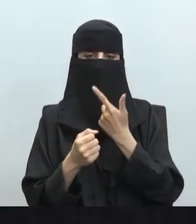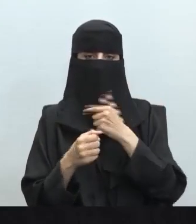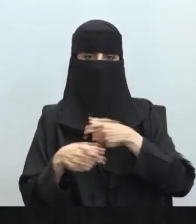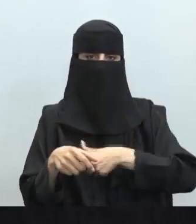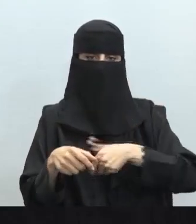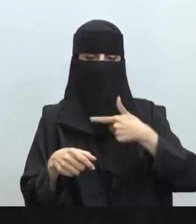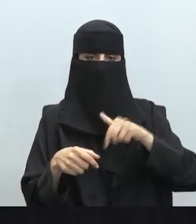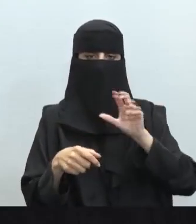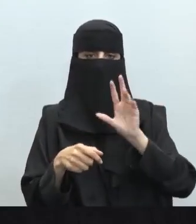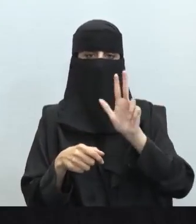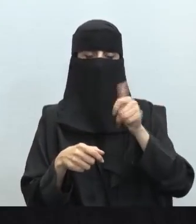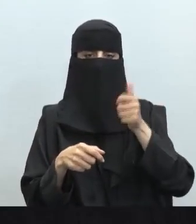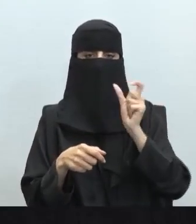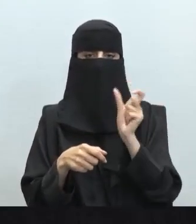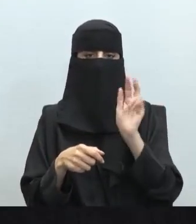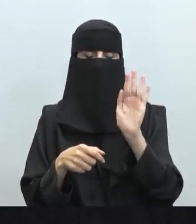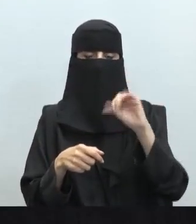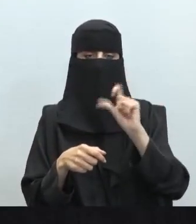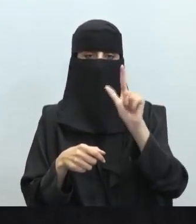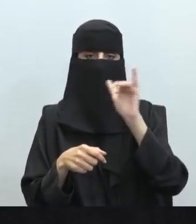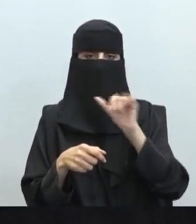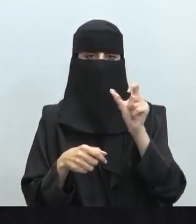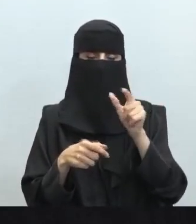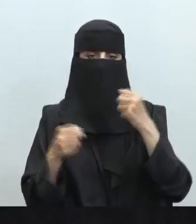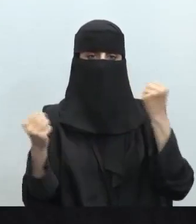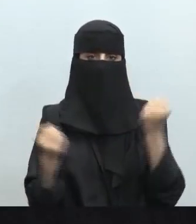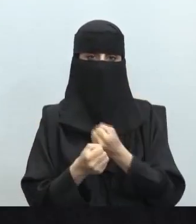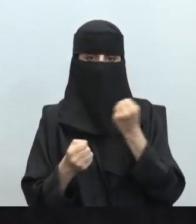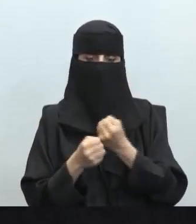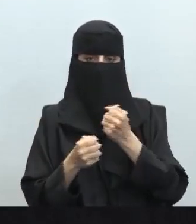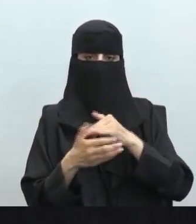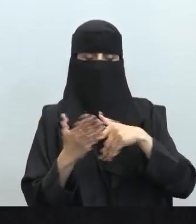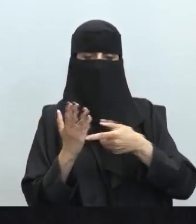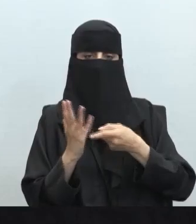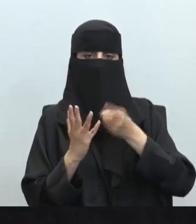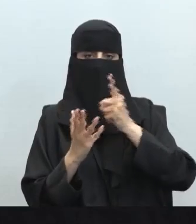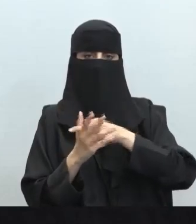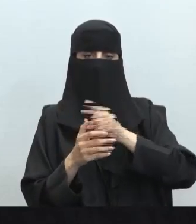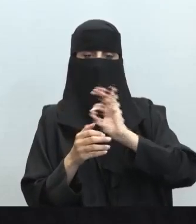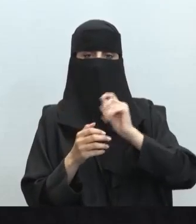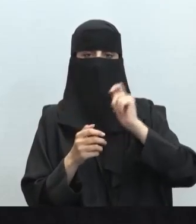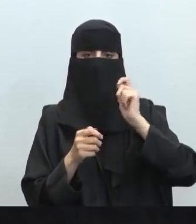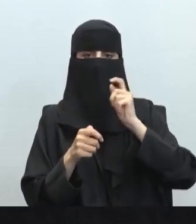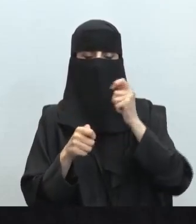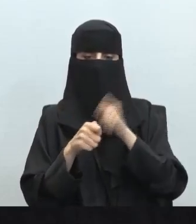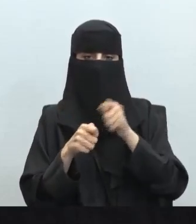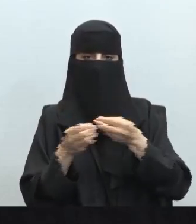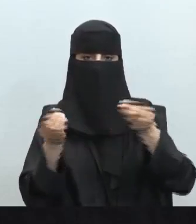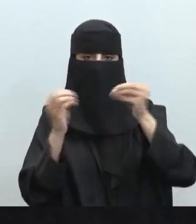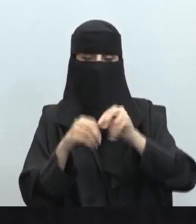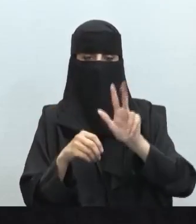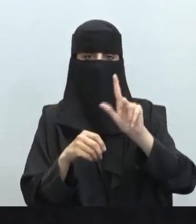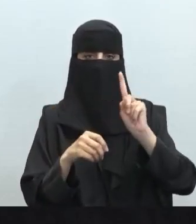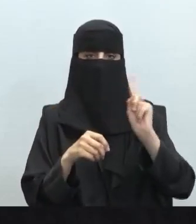هو احد الهرمونات التي هي عباره عن بروتين سوف تبدا هذه الخلايا بتخليق بتصنيع باعطاء اوامر لصنع البروتين او صنع هذا الهرمون